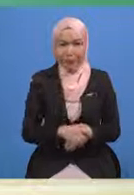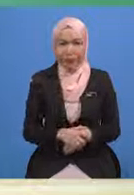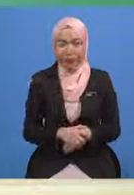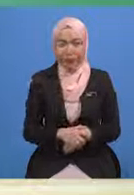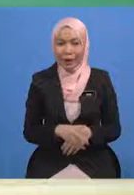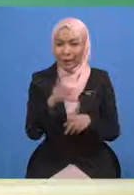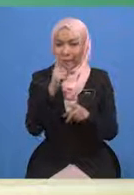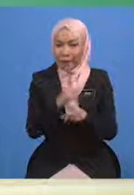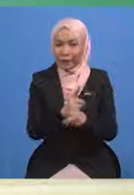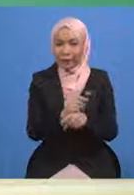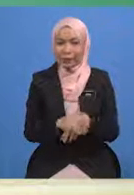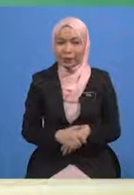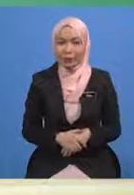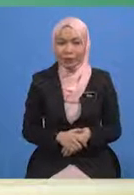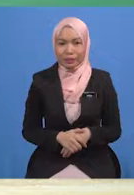Betul.